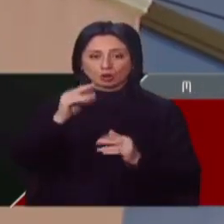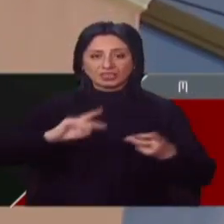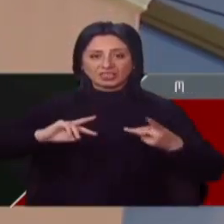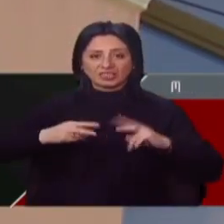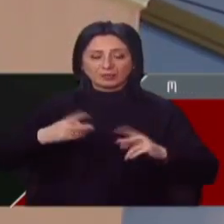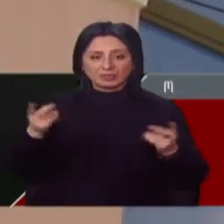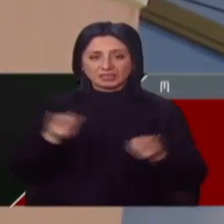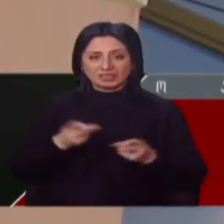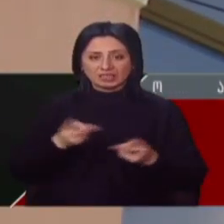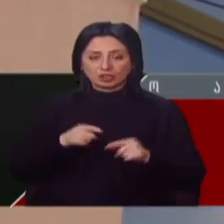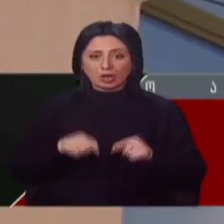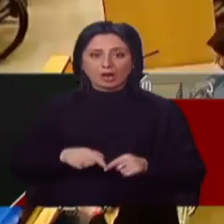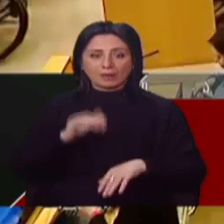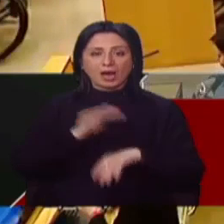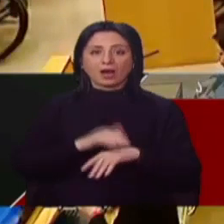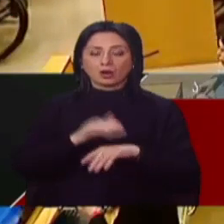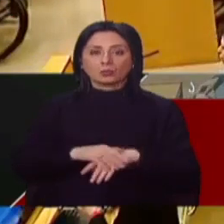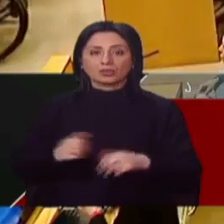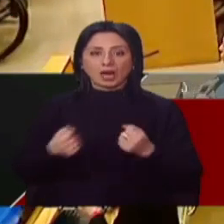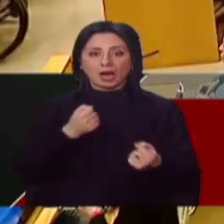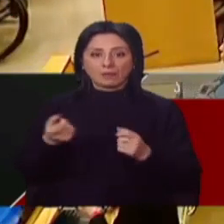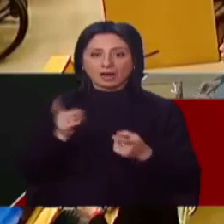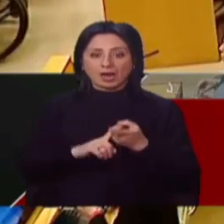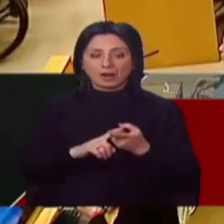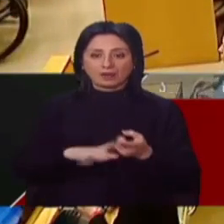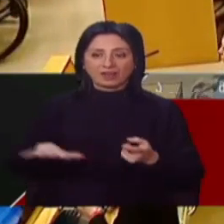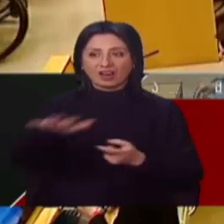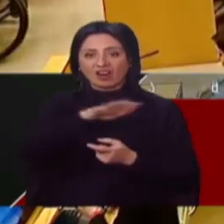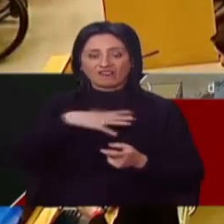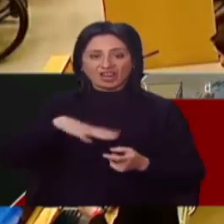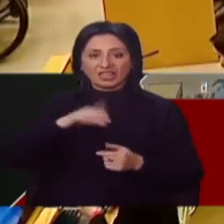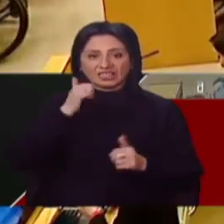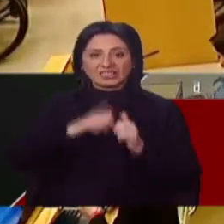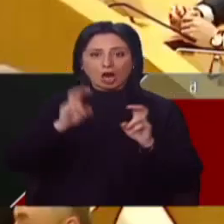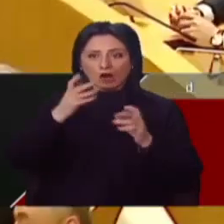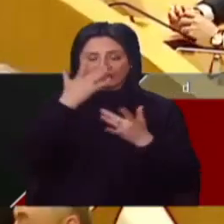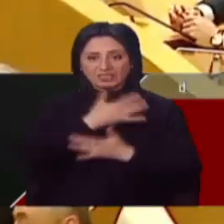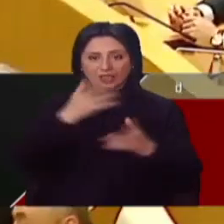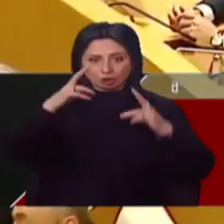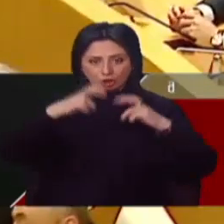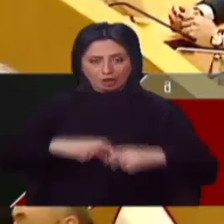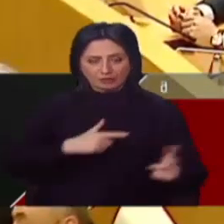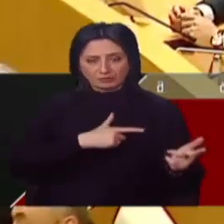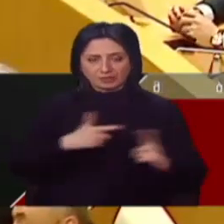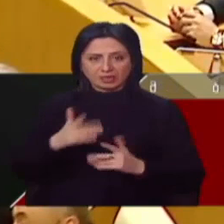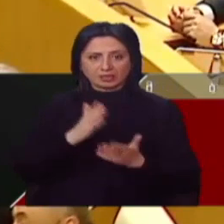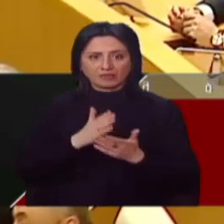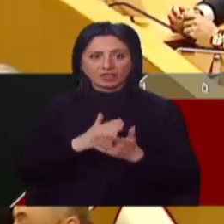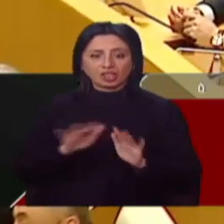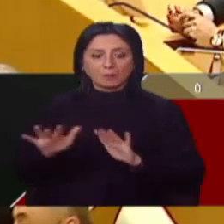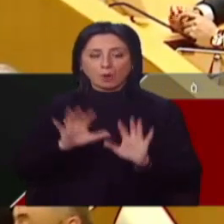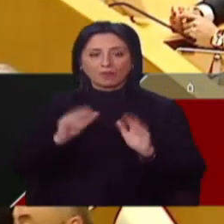tsulile bisaciroebas am argumente bitam garepsta coernis masstabit sa oveltao sa jaru canhirbebis tuisem zadeba